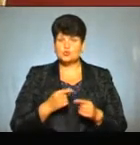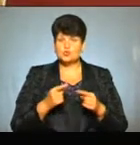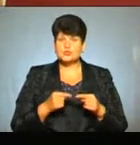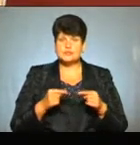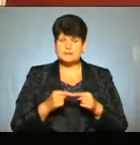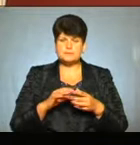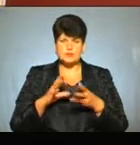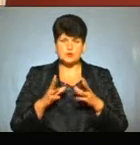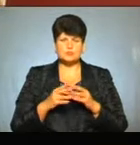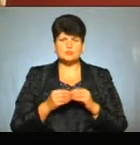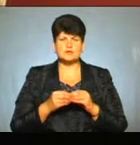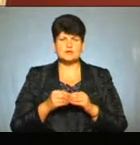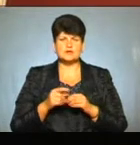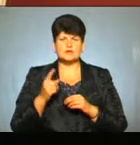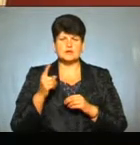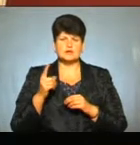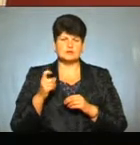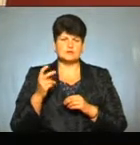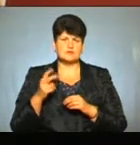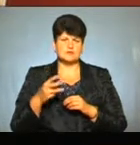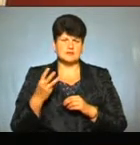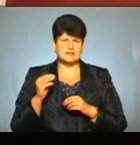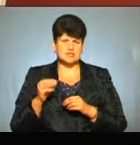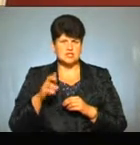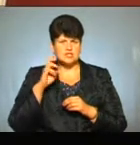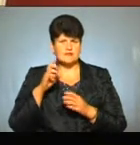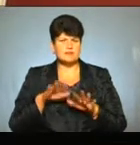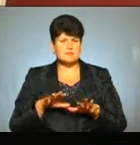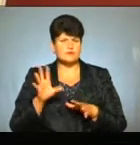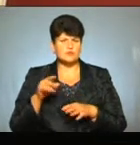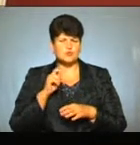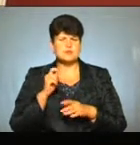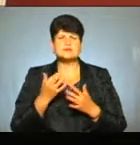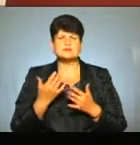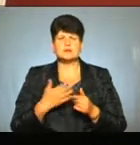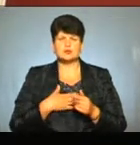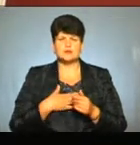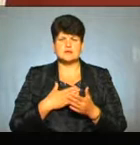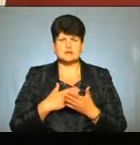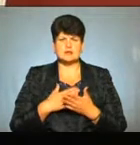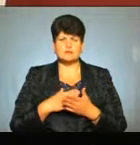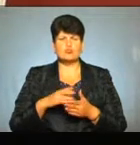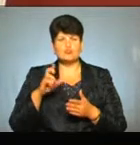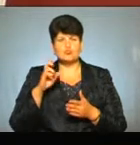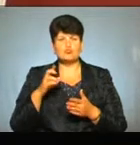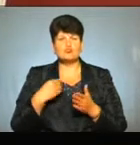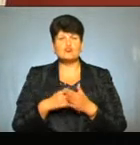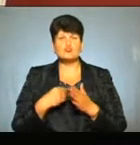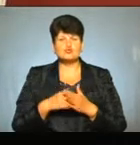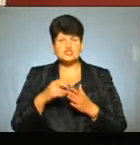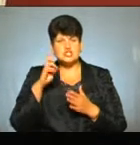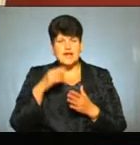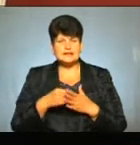загалом цифра 123 тисячі бюджетних місць – це на всю Україну. Скільки ми маємо бюджетних місць в нашій області? Чи якось